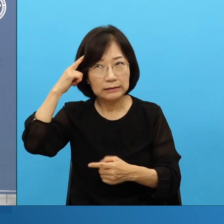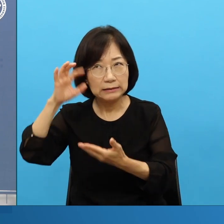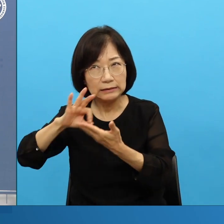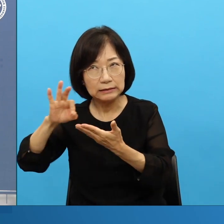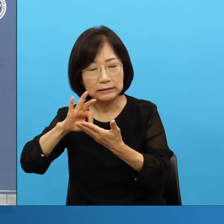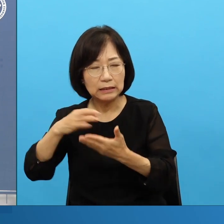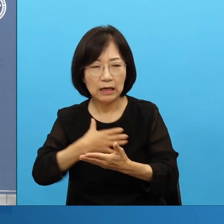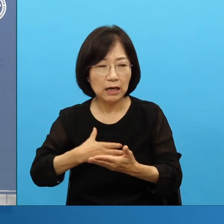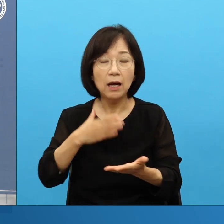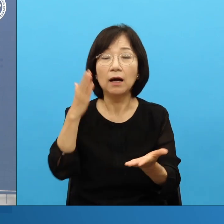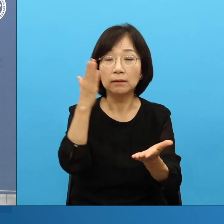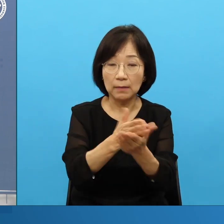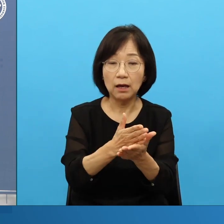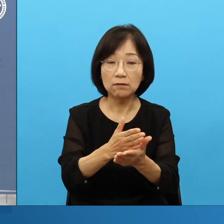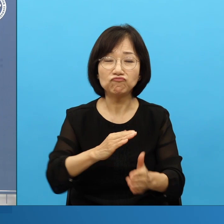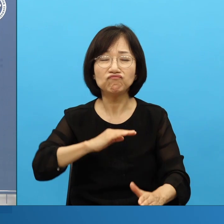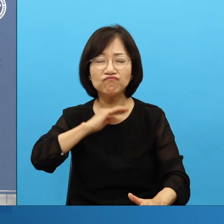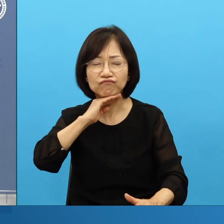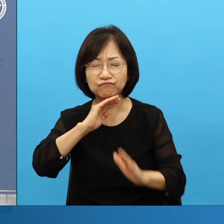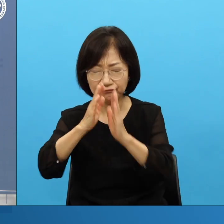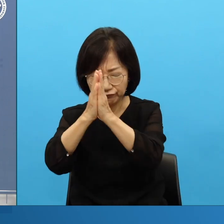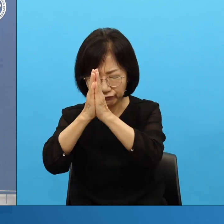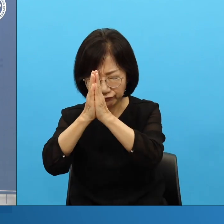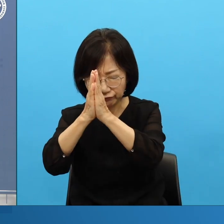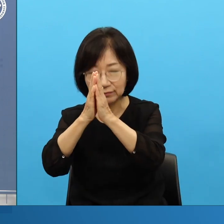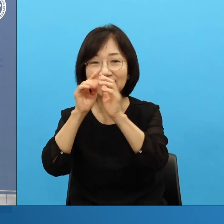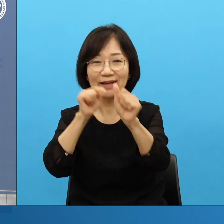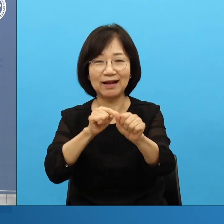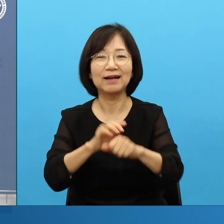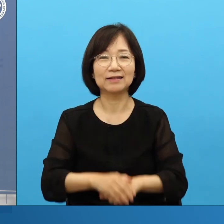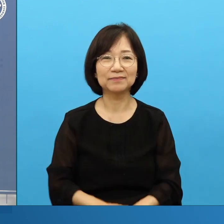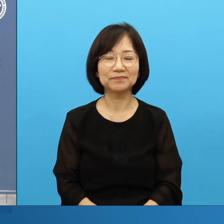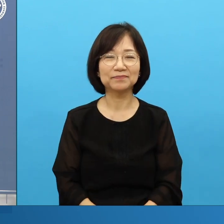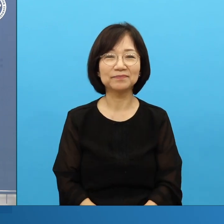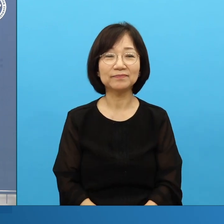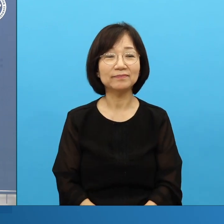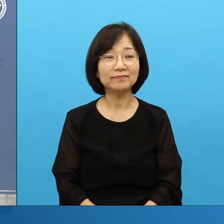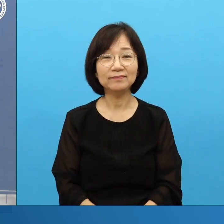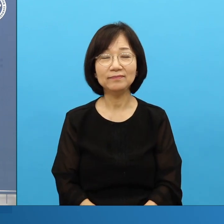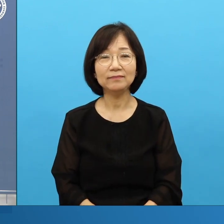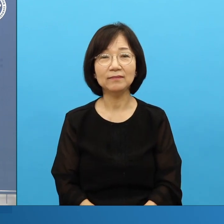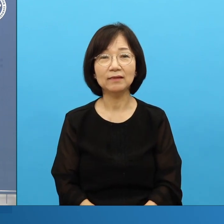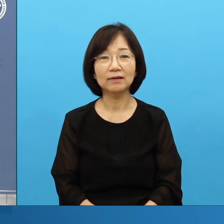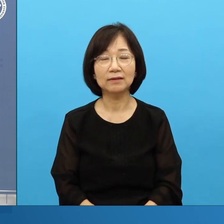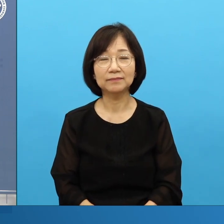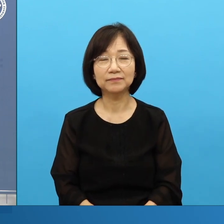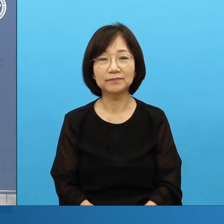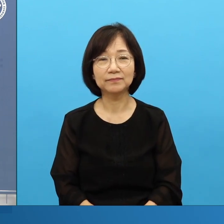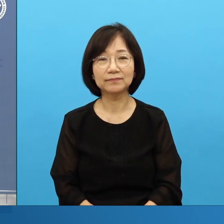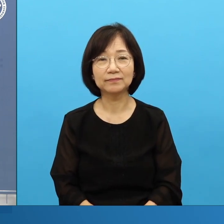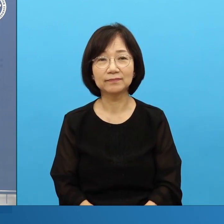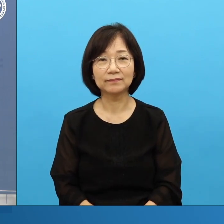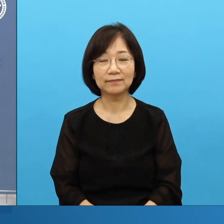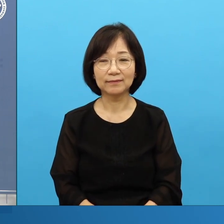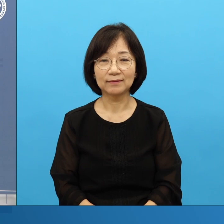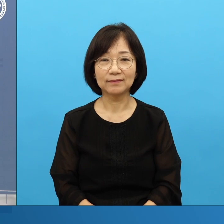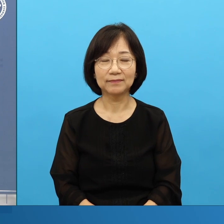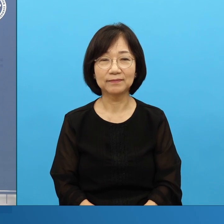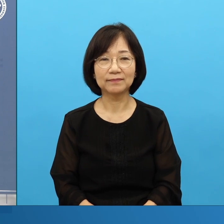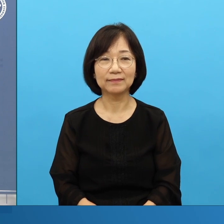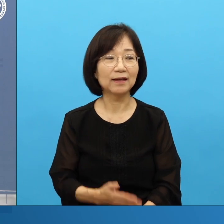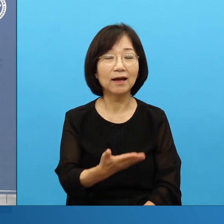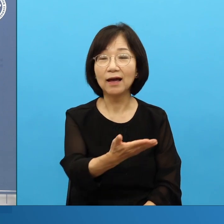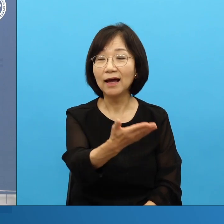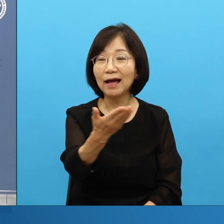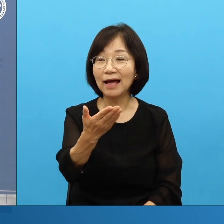anything else. Just pray. 여러분 가족을 위해서 남을 기도할 때도요. 여러분 영의 세계를 사람 잘 모르잖아요. 이